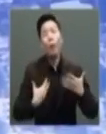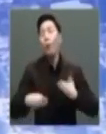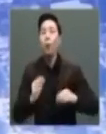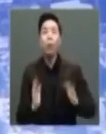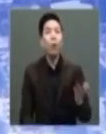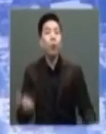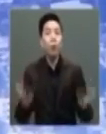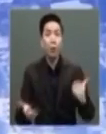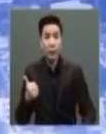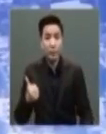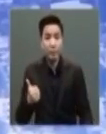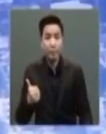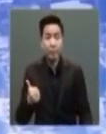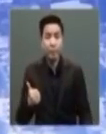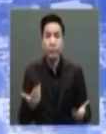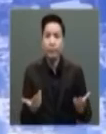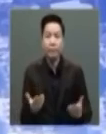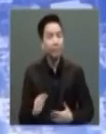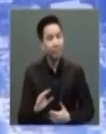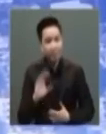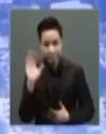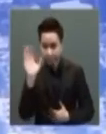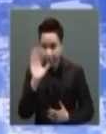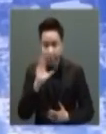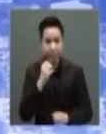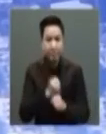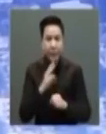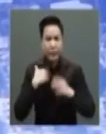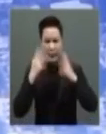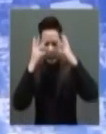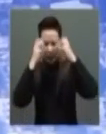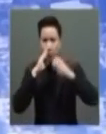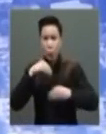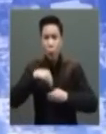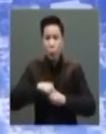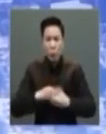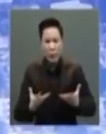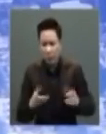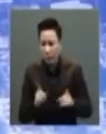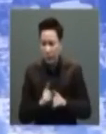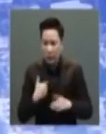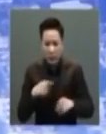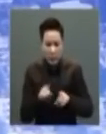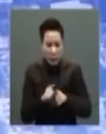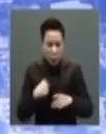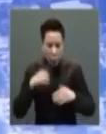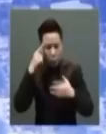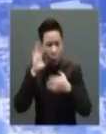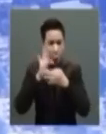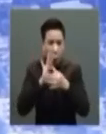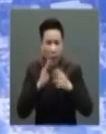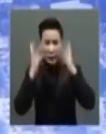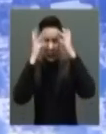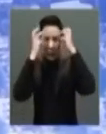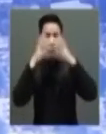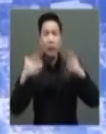ค่ะจำนวนทั้งสิ้น33รายซึ่งมีประวัติสัมผัสเกี่ยวข้องกับผู้ป่วยยืนยันก่อนหน้านี้คิดเป็นร้อยละ80ของจำน